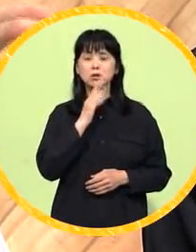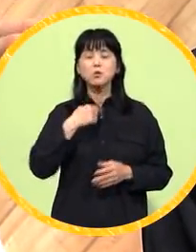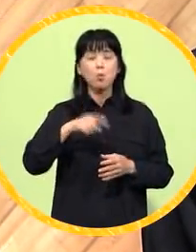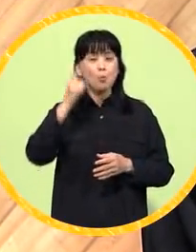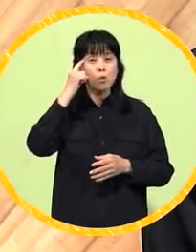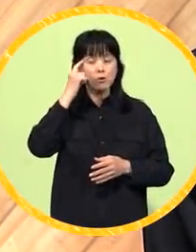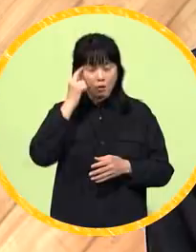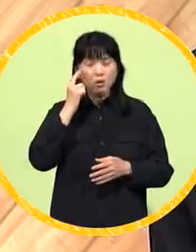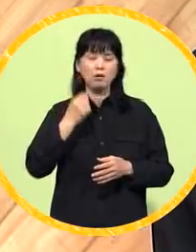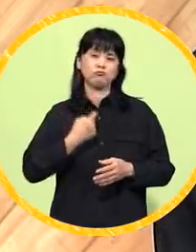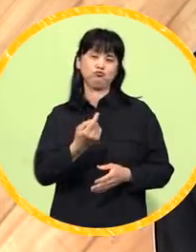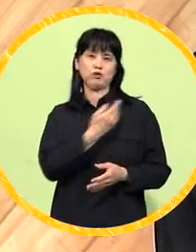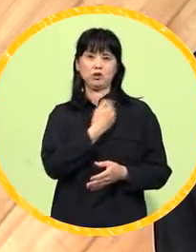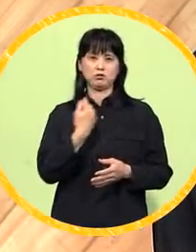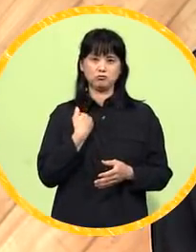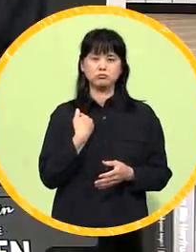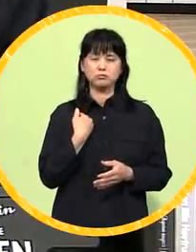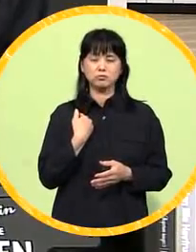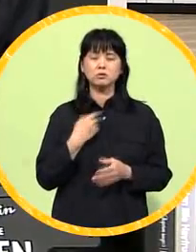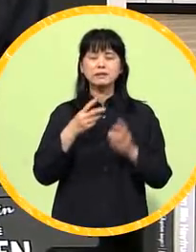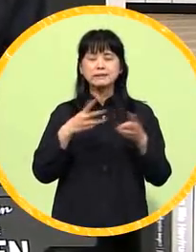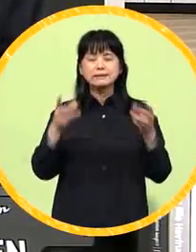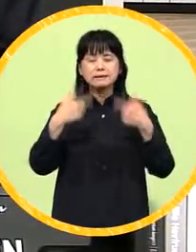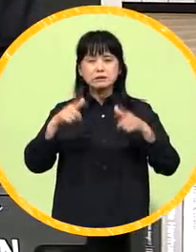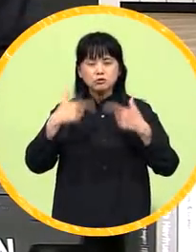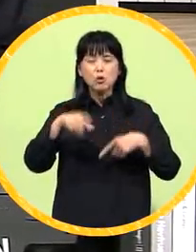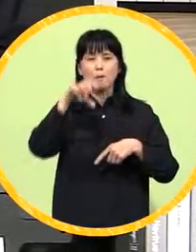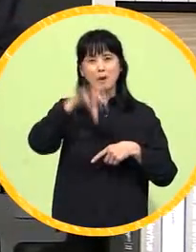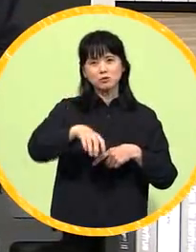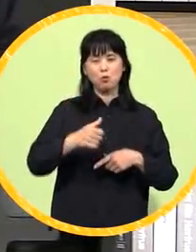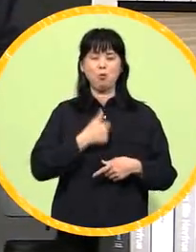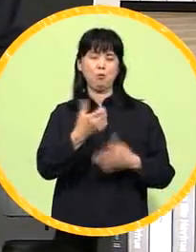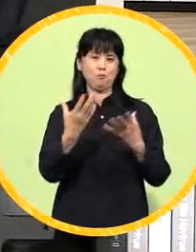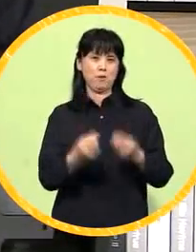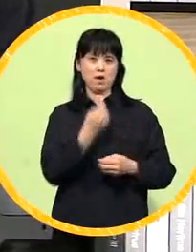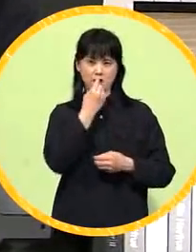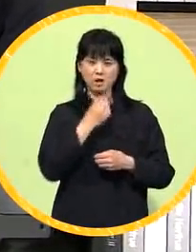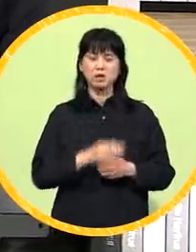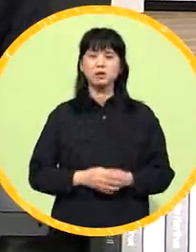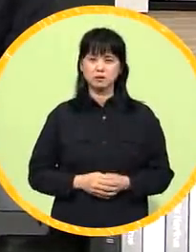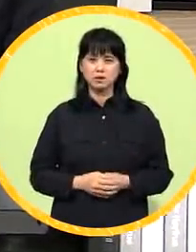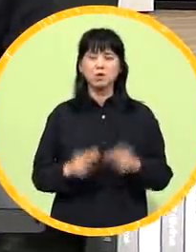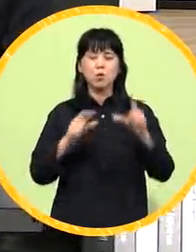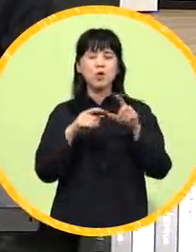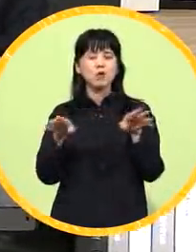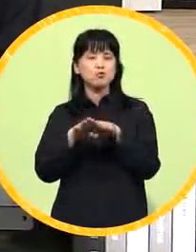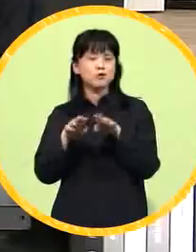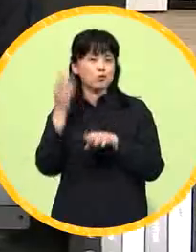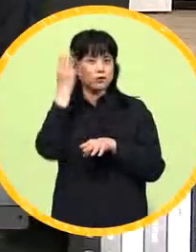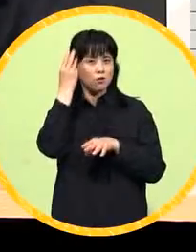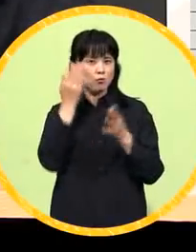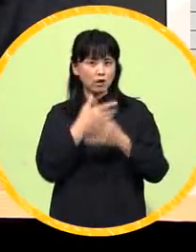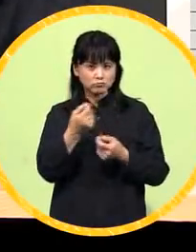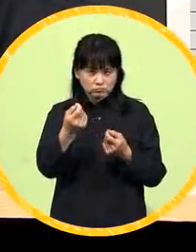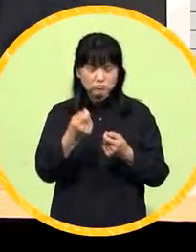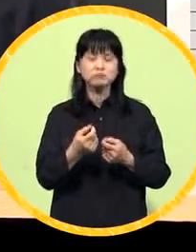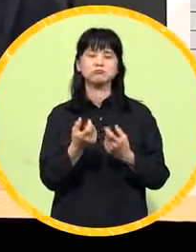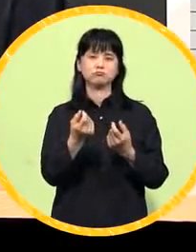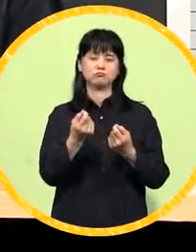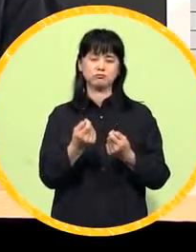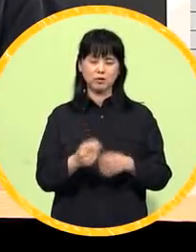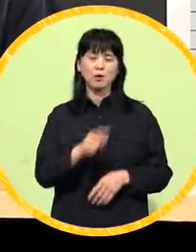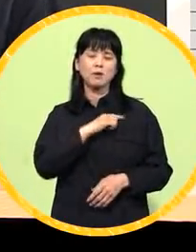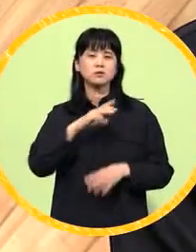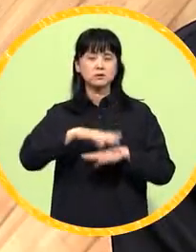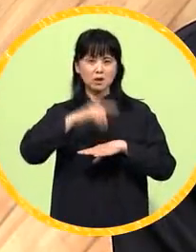プロットいけちゃう非日常的な場所にリポートしてきましたんだよね参考人そうなんですよまず